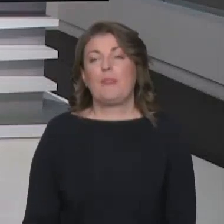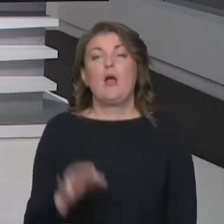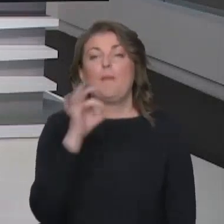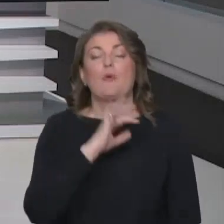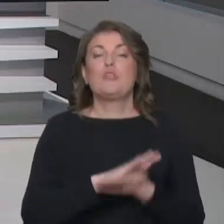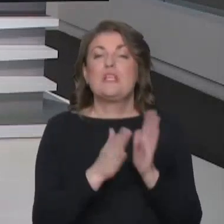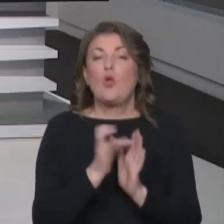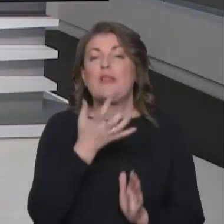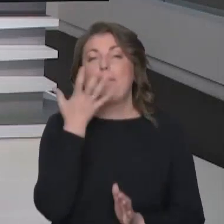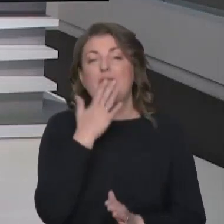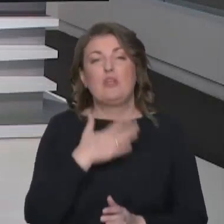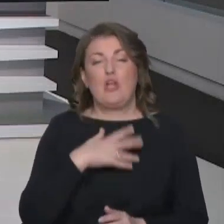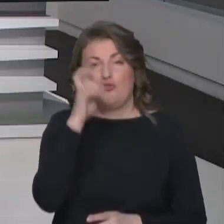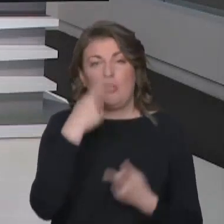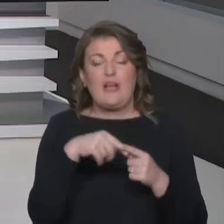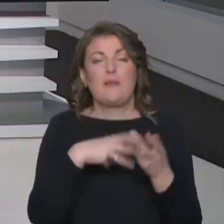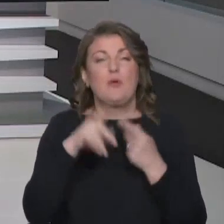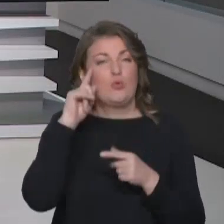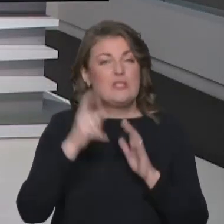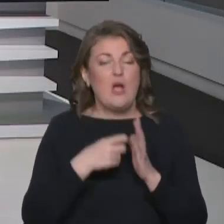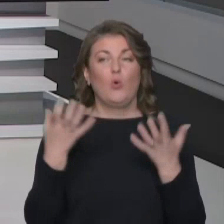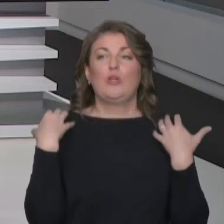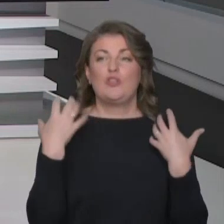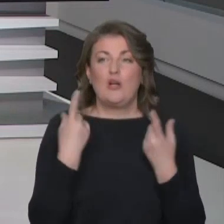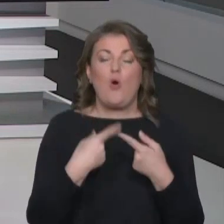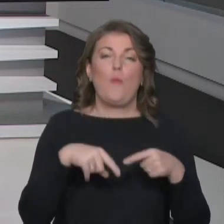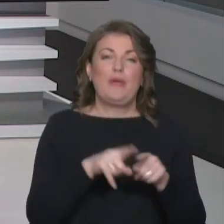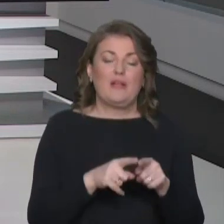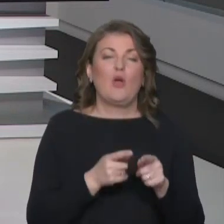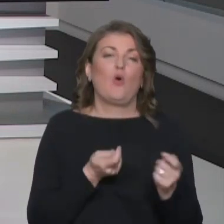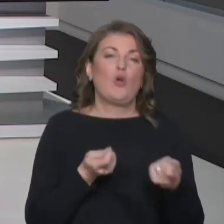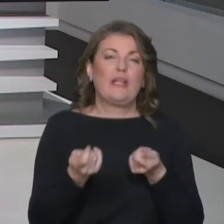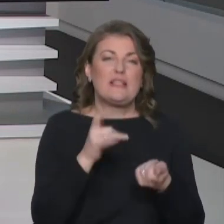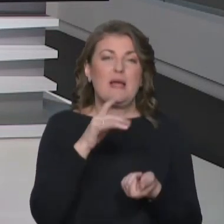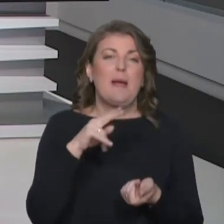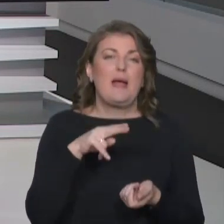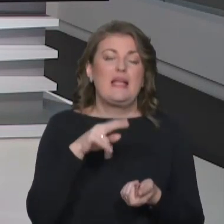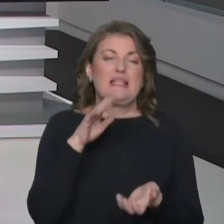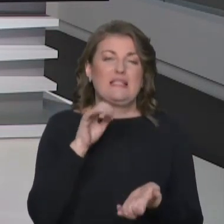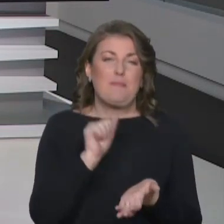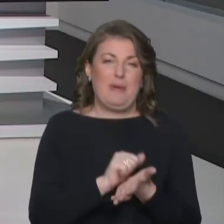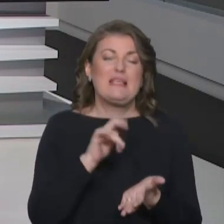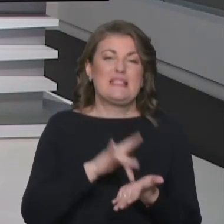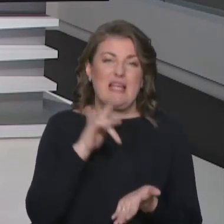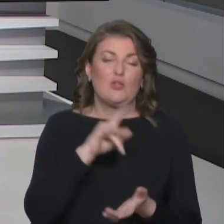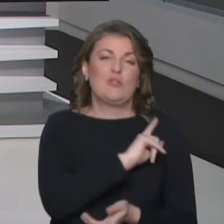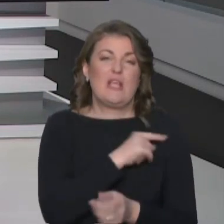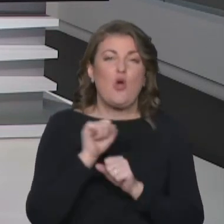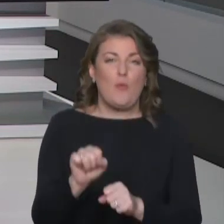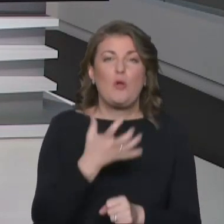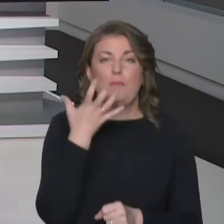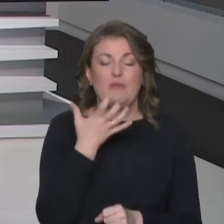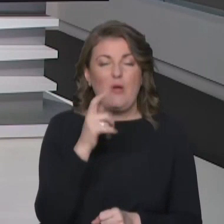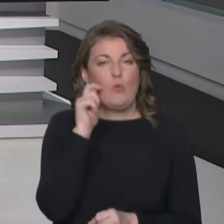Про ситуацію на півдні нашої України ми дізнаємося у начальниці об'єднаного координаційного прес-центру Сил оборони Півдня України